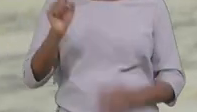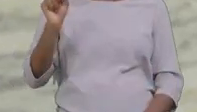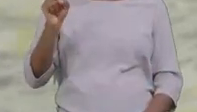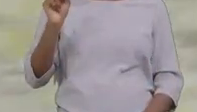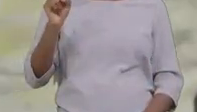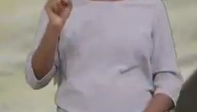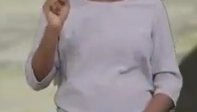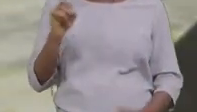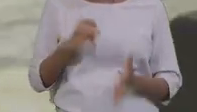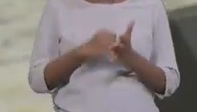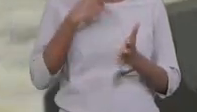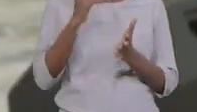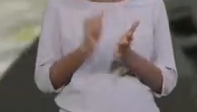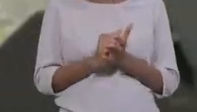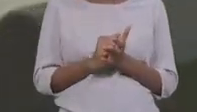Verset